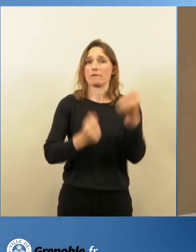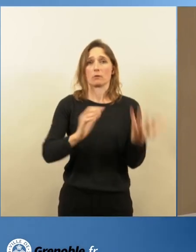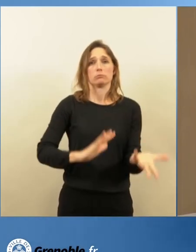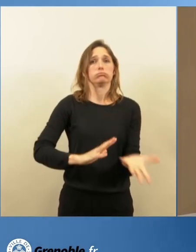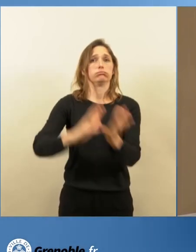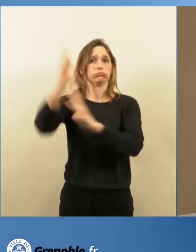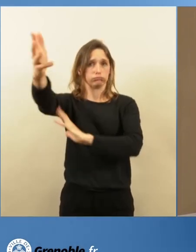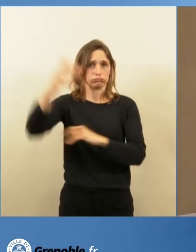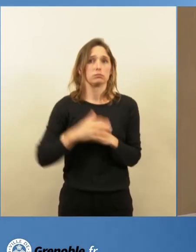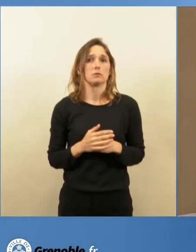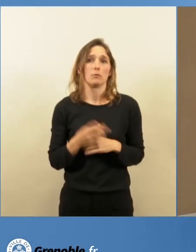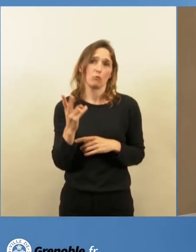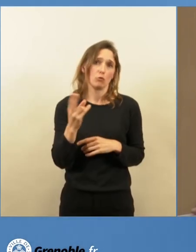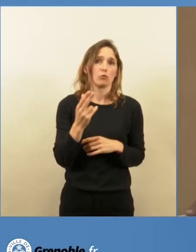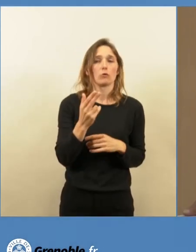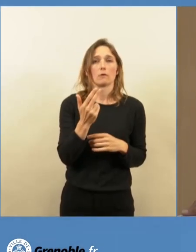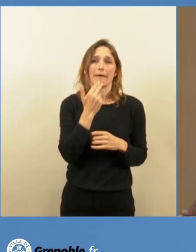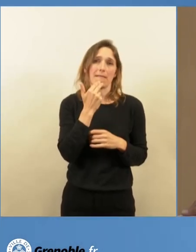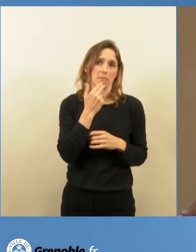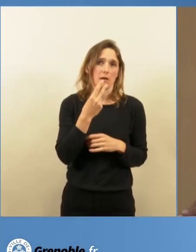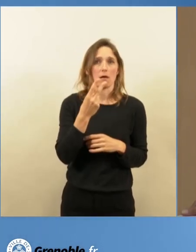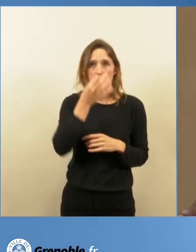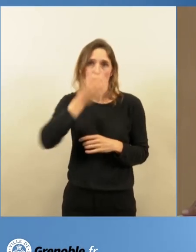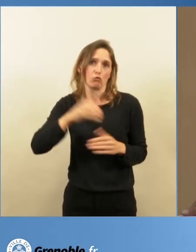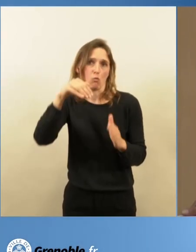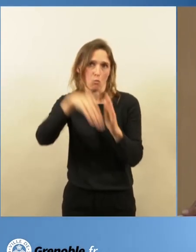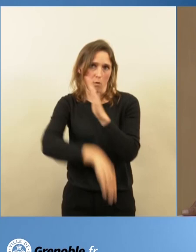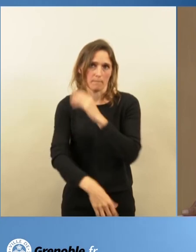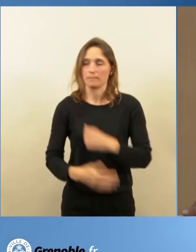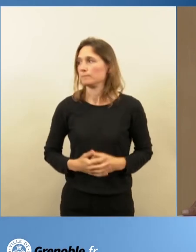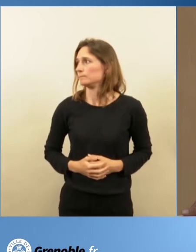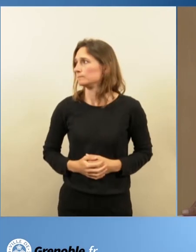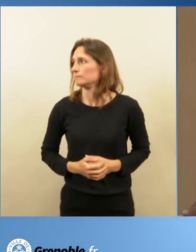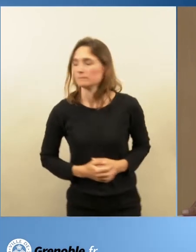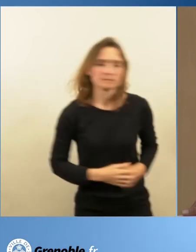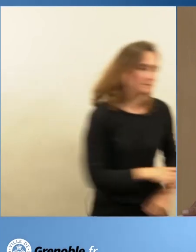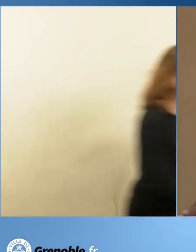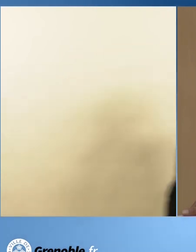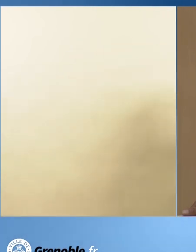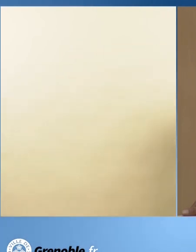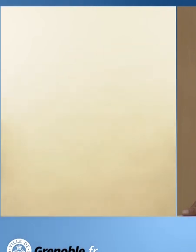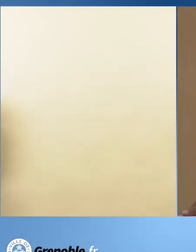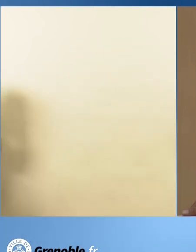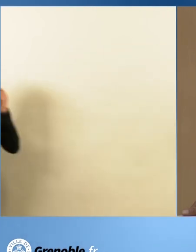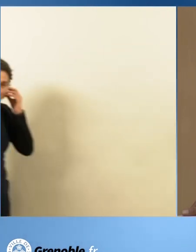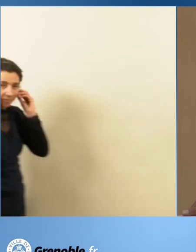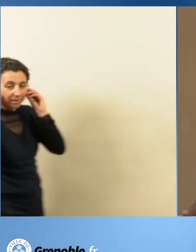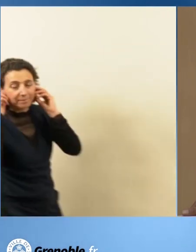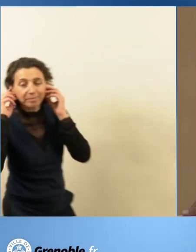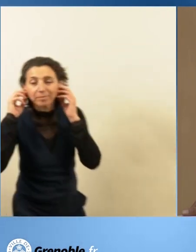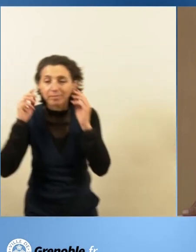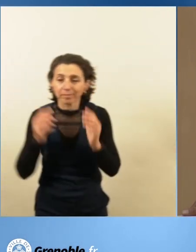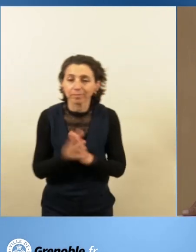donc plus vertueux et les œufs de feu et un choix qui n'est pas écologique puisque envoyer